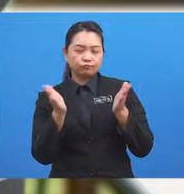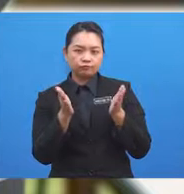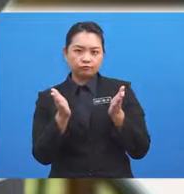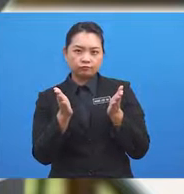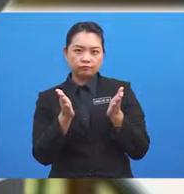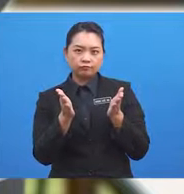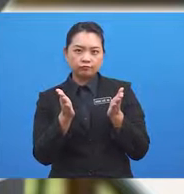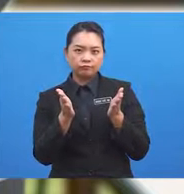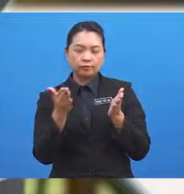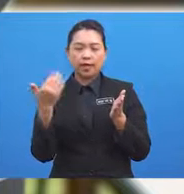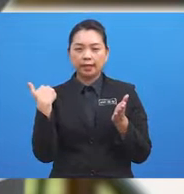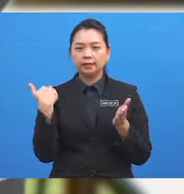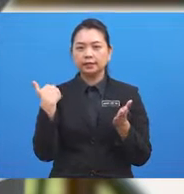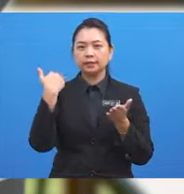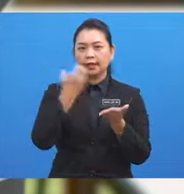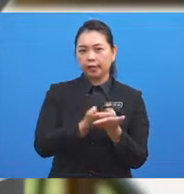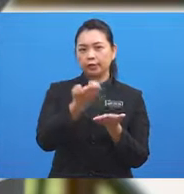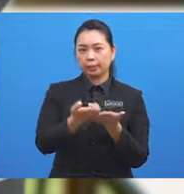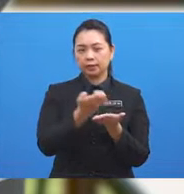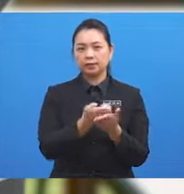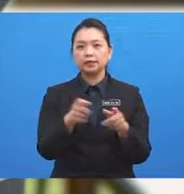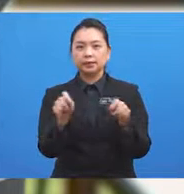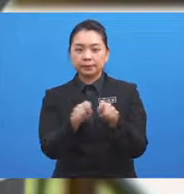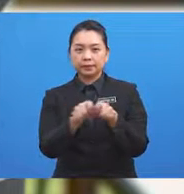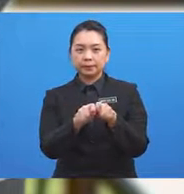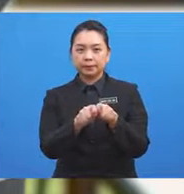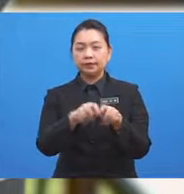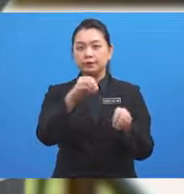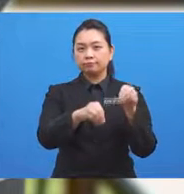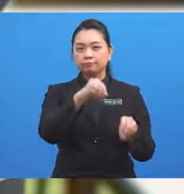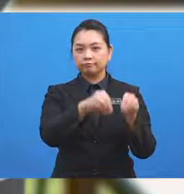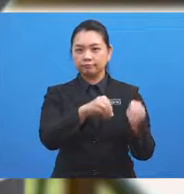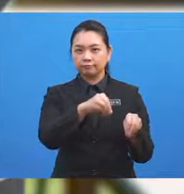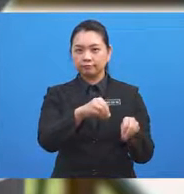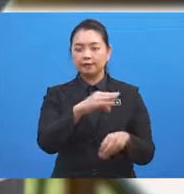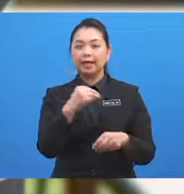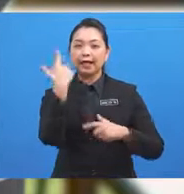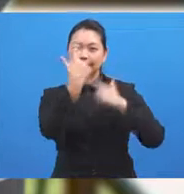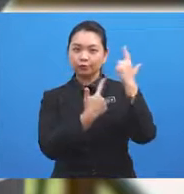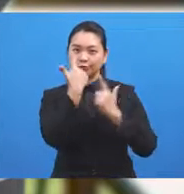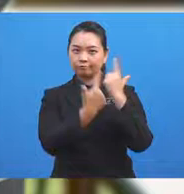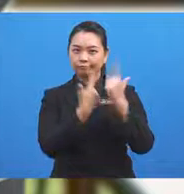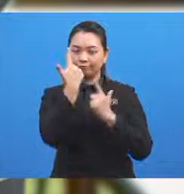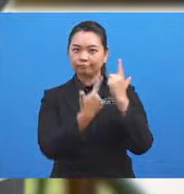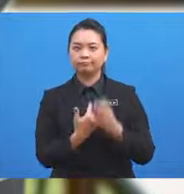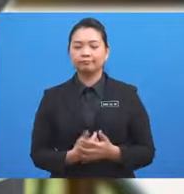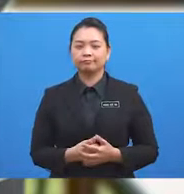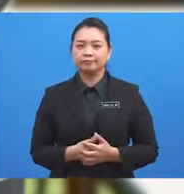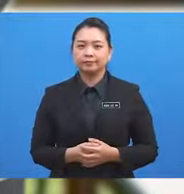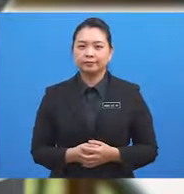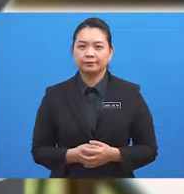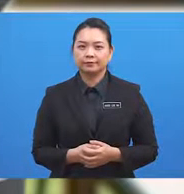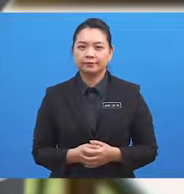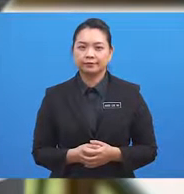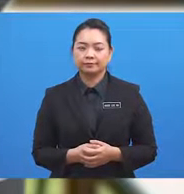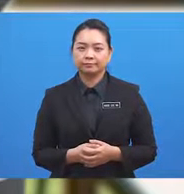wujudnya kegiatan ekonomi seperti pertanian dan pelancongan.